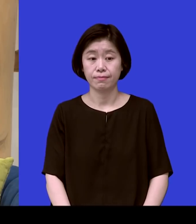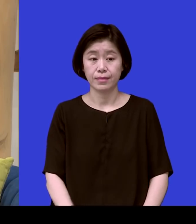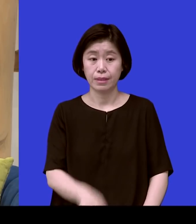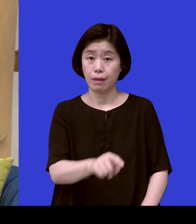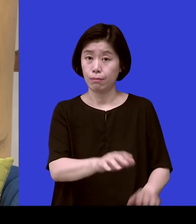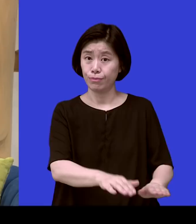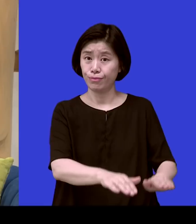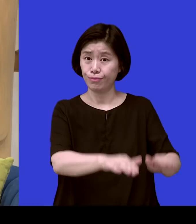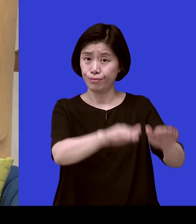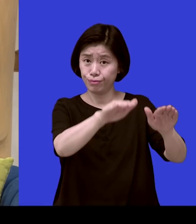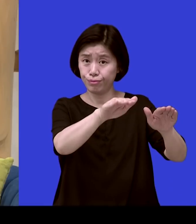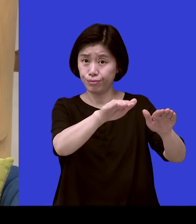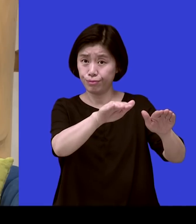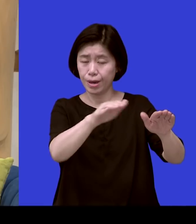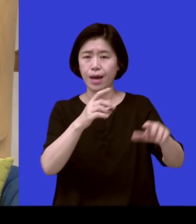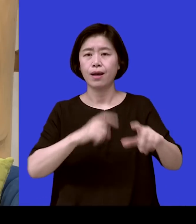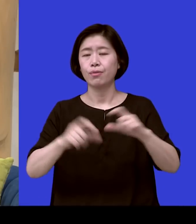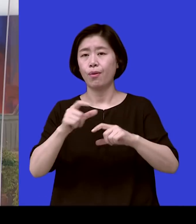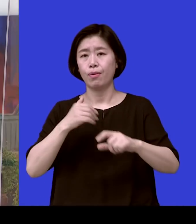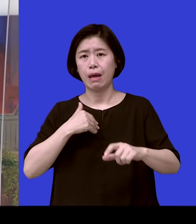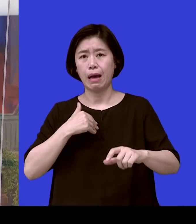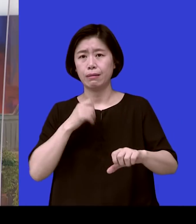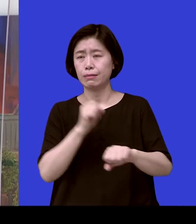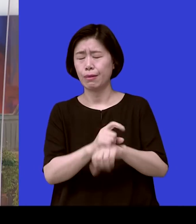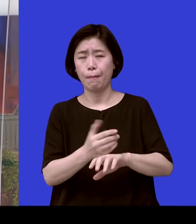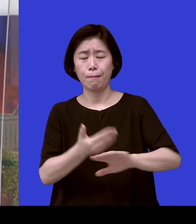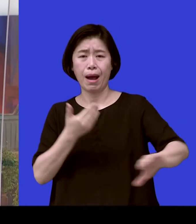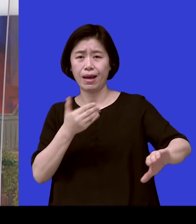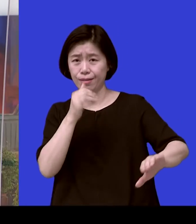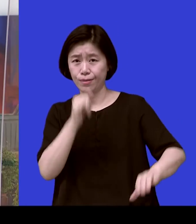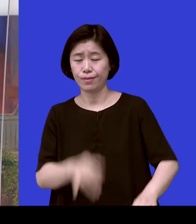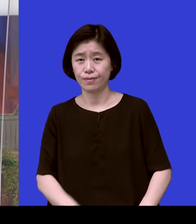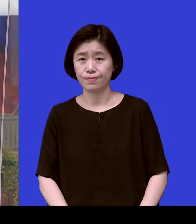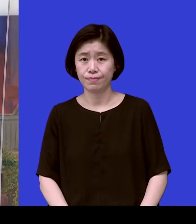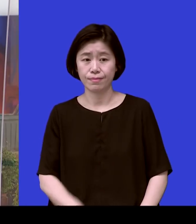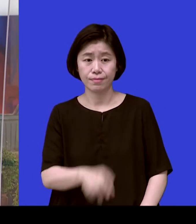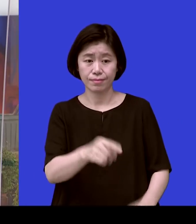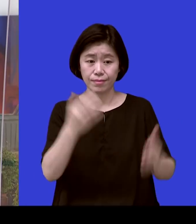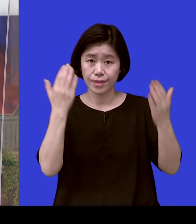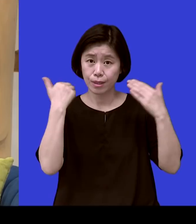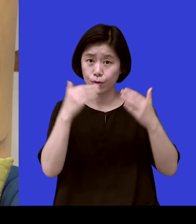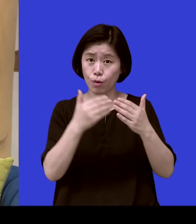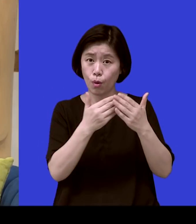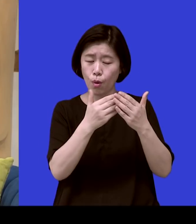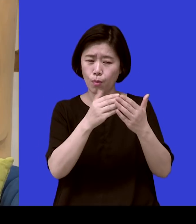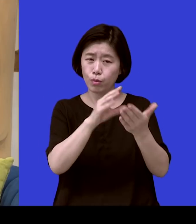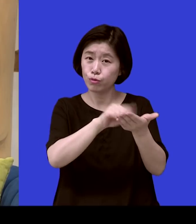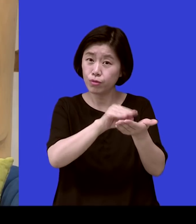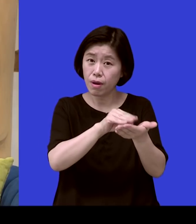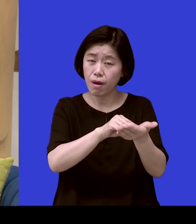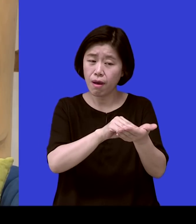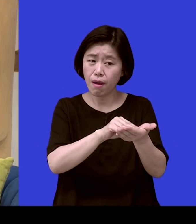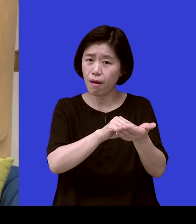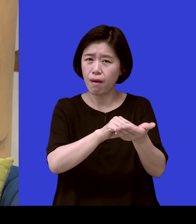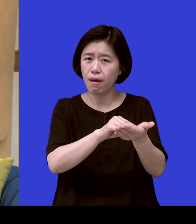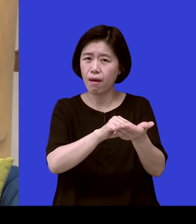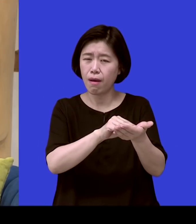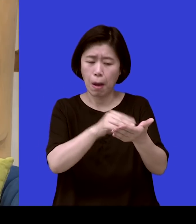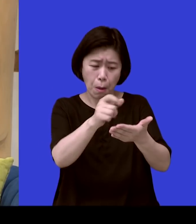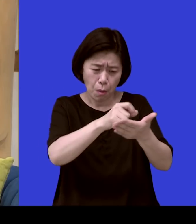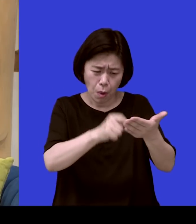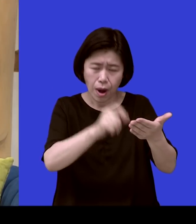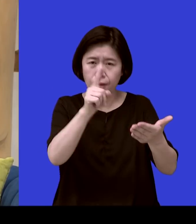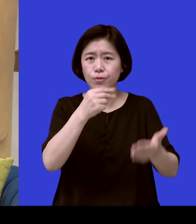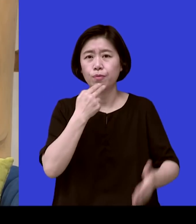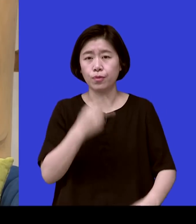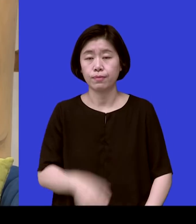얼마나 반대인지 네. 숙제를 안 하는 거예요. 음. 그 숙제를 그냥 안 하는 게 아니고 아주 제가 그 아이하고